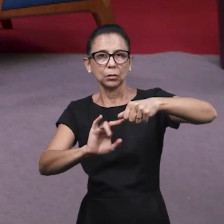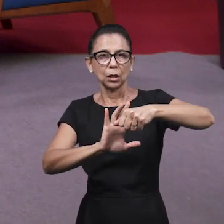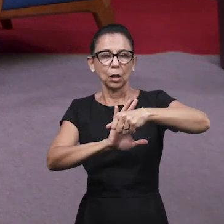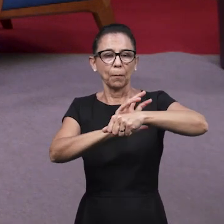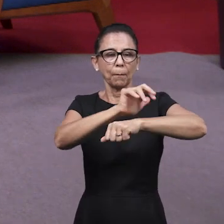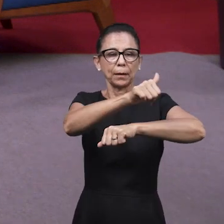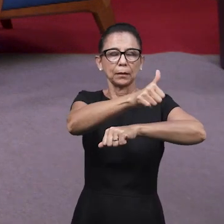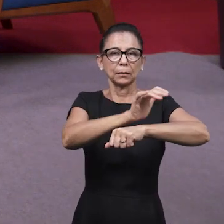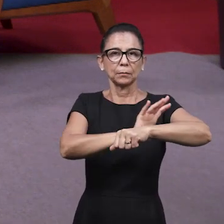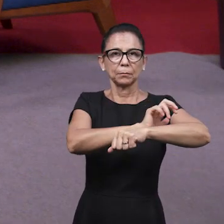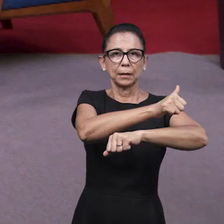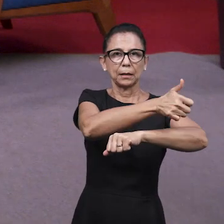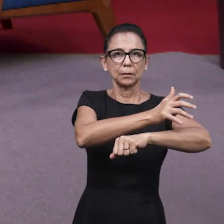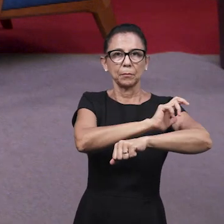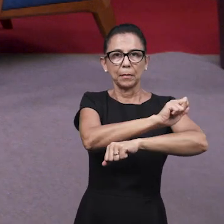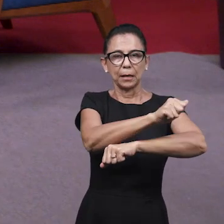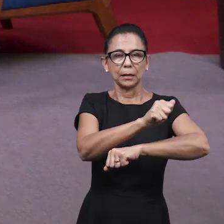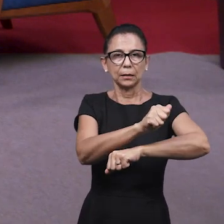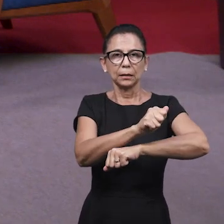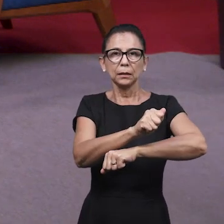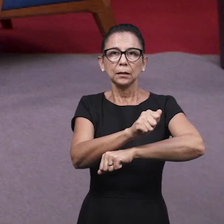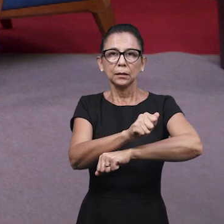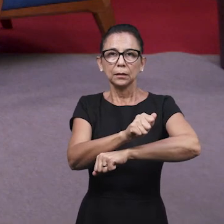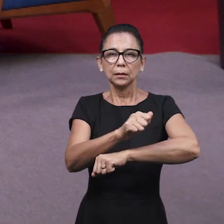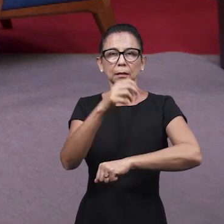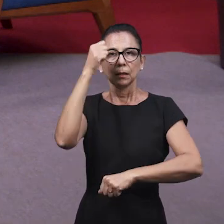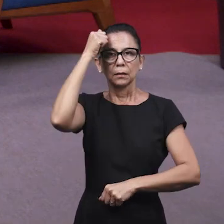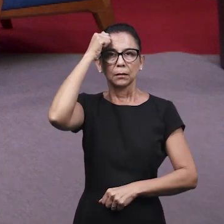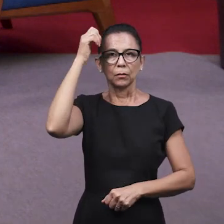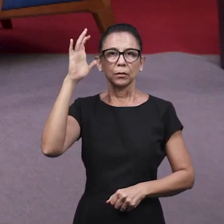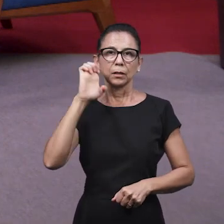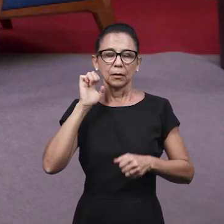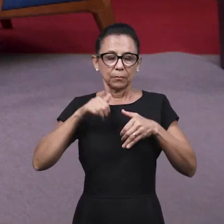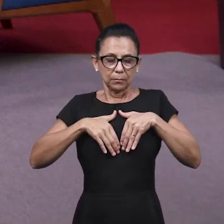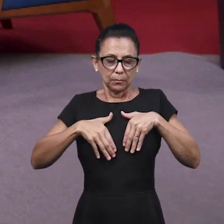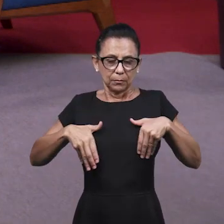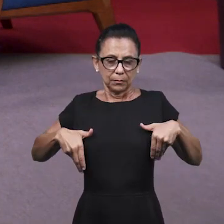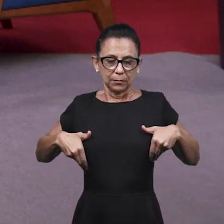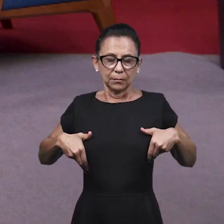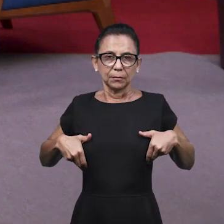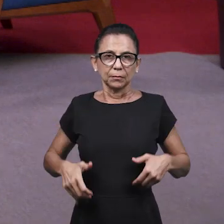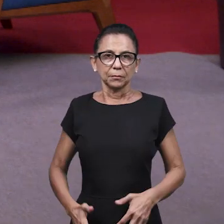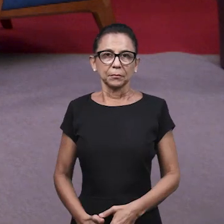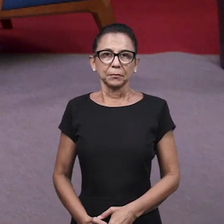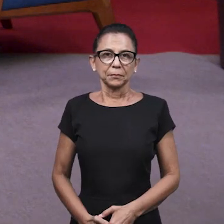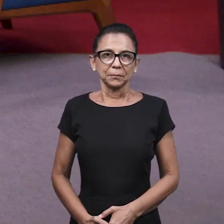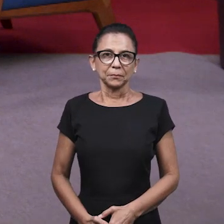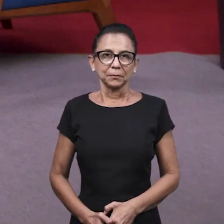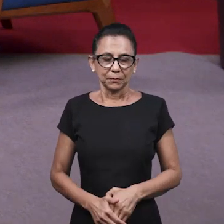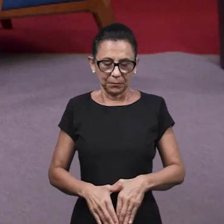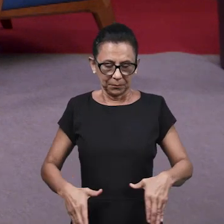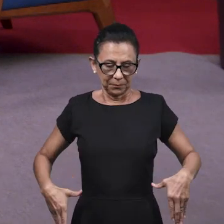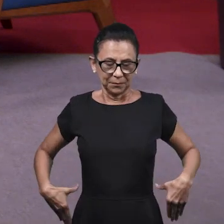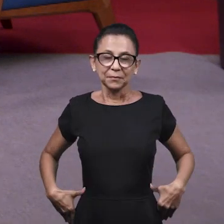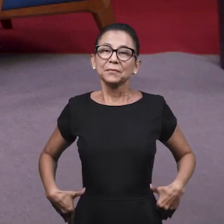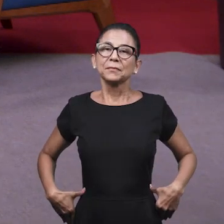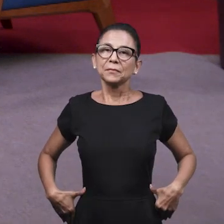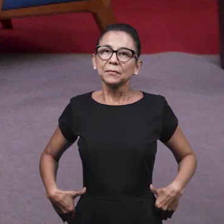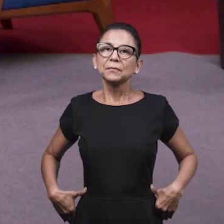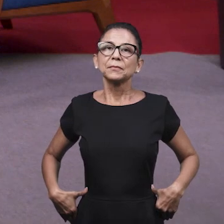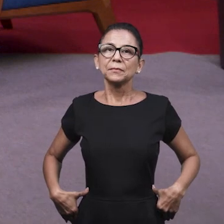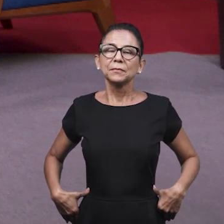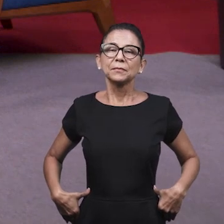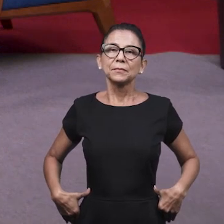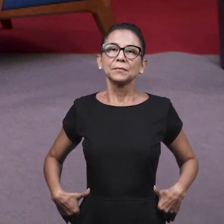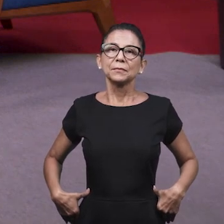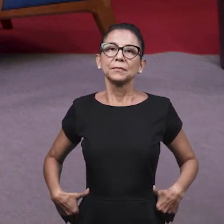pour cacher du péché. Et là, Dieu, il était déjà en train de pointer que l'homme, il n'avait pas